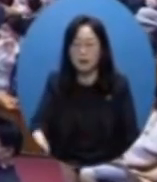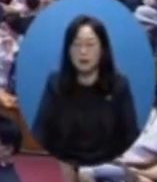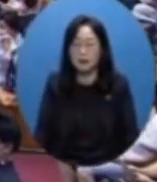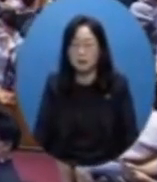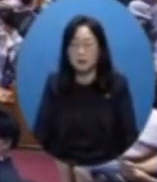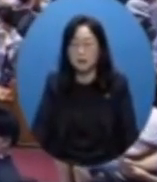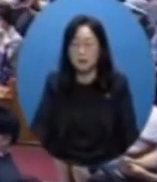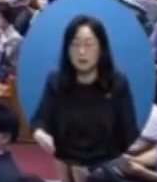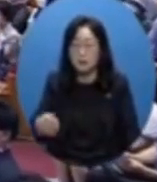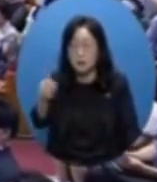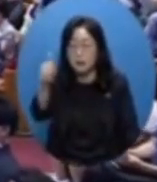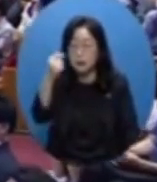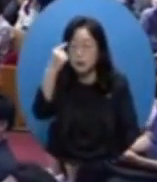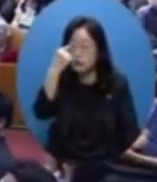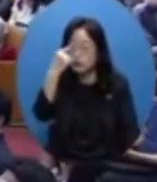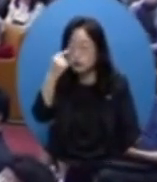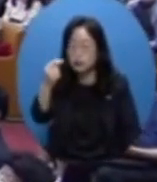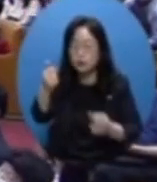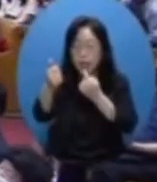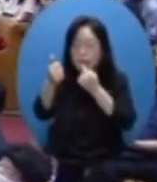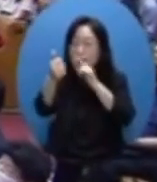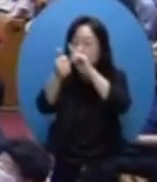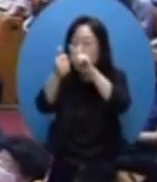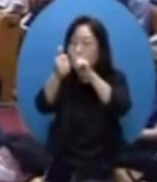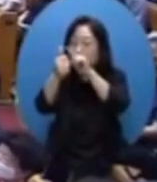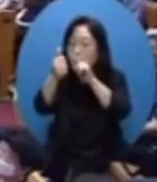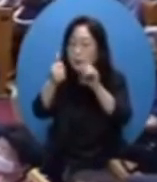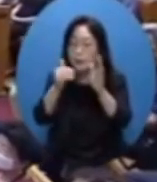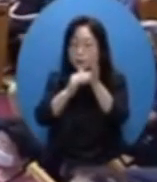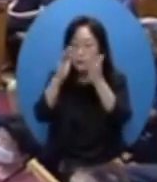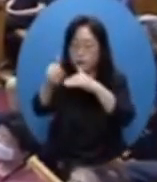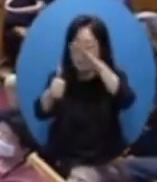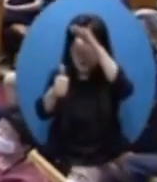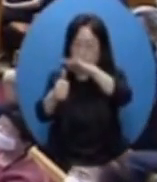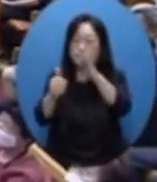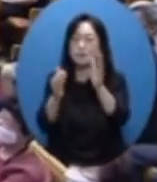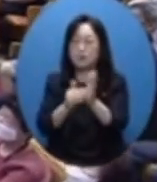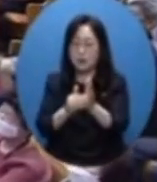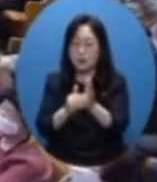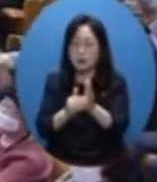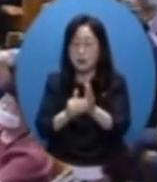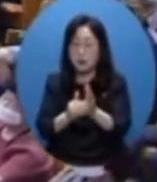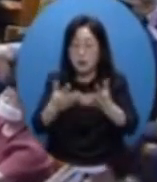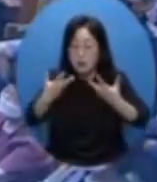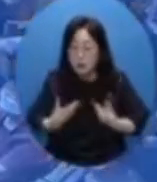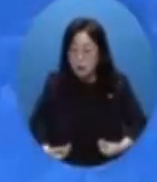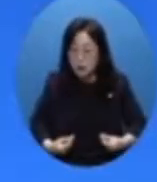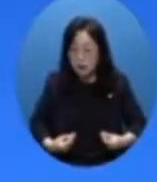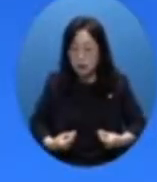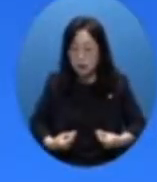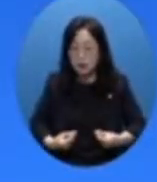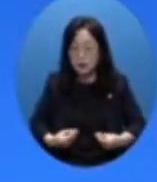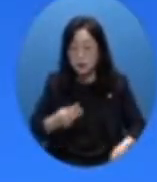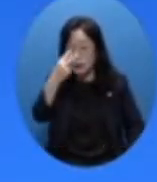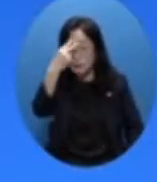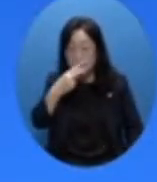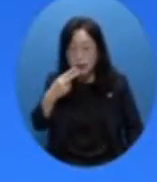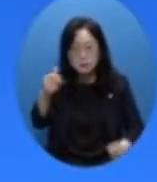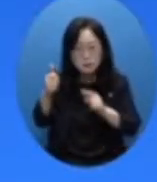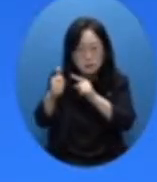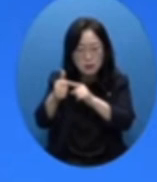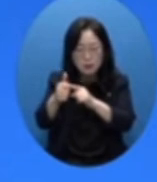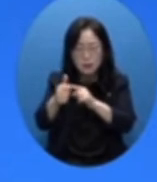바른 눈에 침을 바른 다음 안 사셨습니다 절망의 천명한 사람이 이렇게 예수님이 사랑할 수